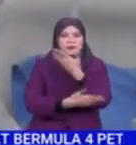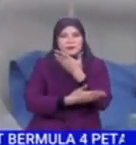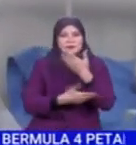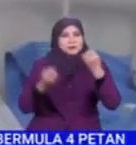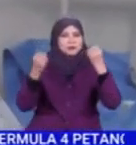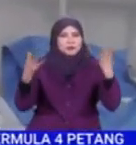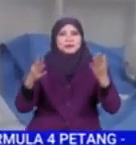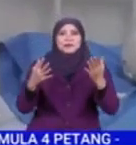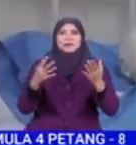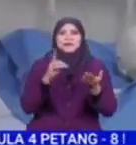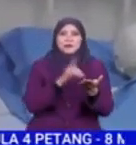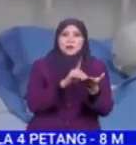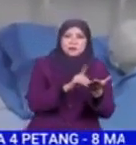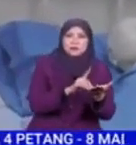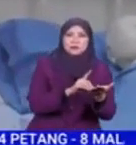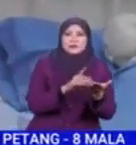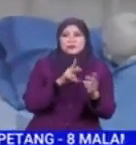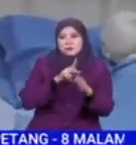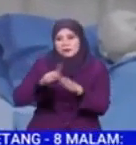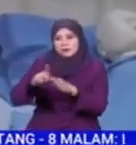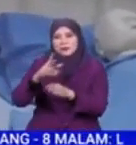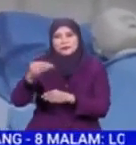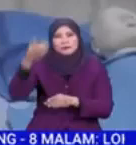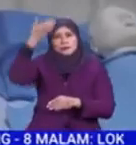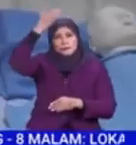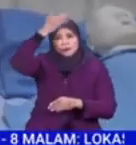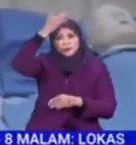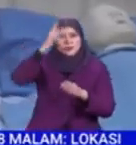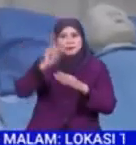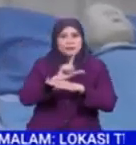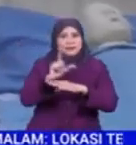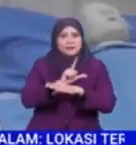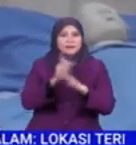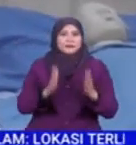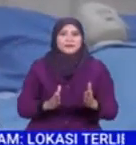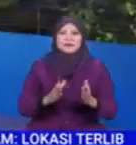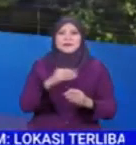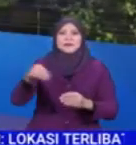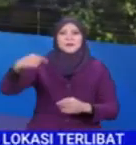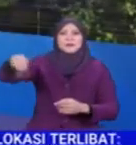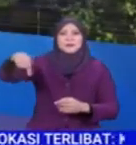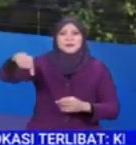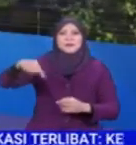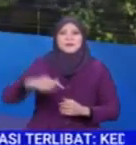lebih ramai Doktor pakar serta jerawat terlatih dan berkualiti